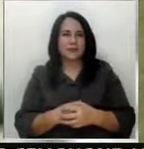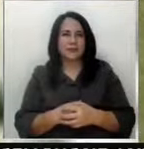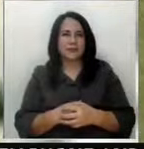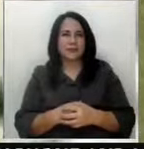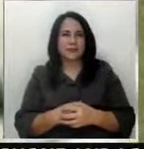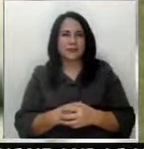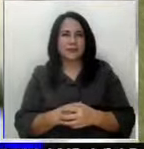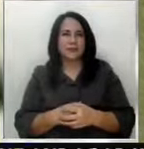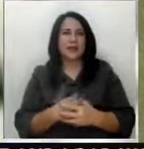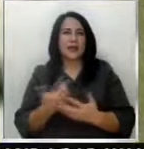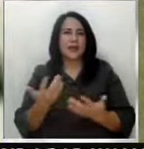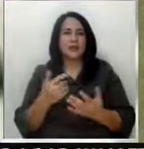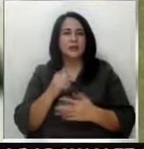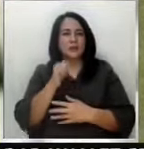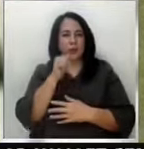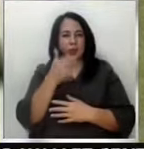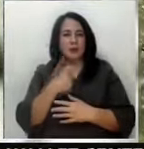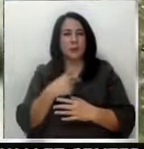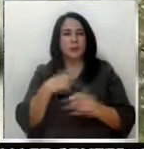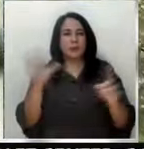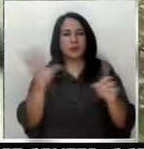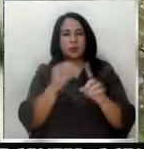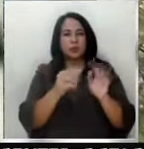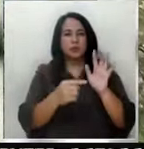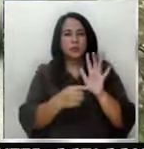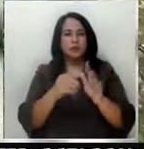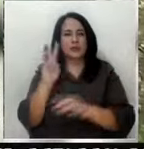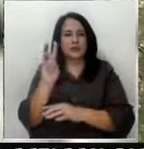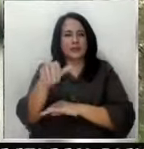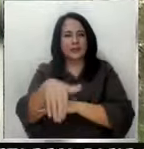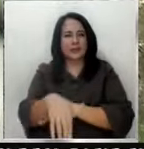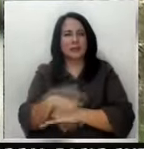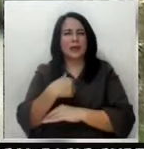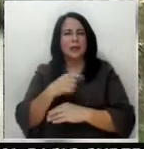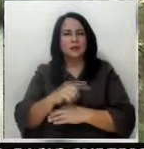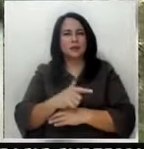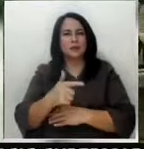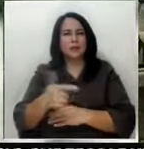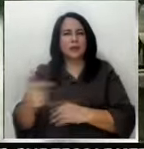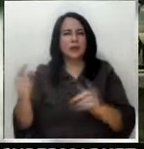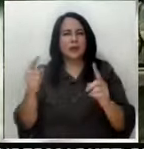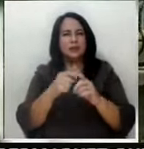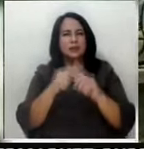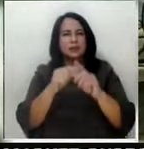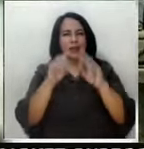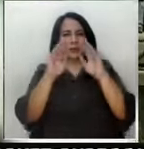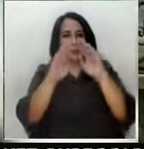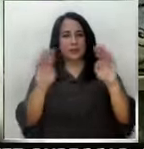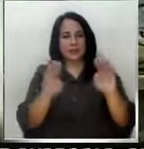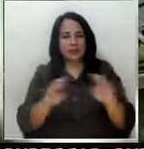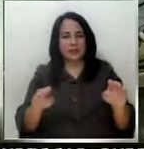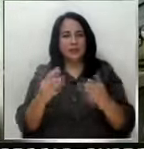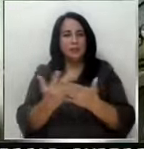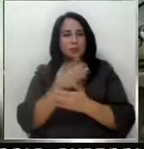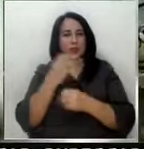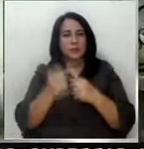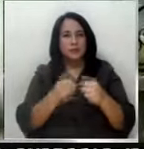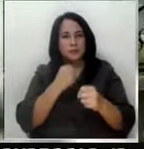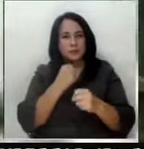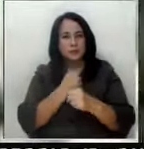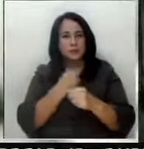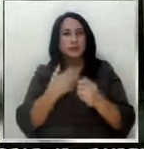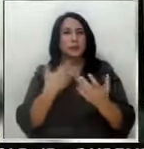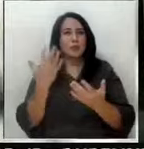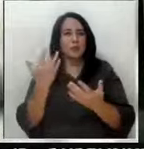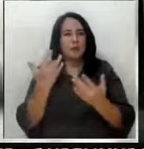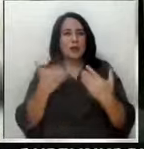Bukas nga may mga cultural shows na ng alas 6 ng gabi at sunod-sunod na ito hanggang magpasko at bagong taon kung saan meron din silang New Year